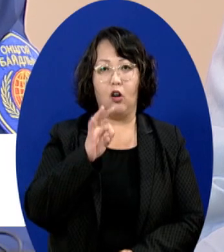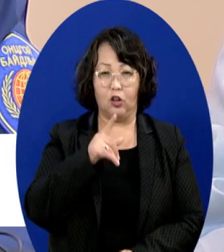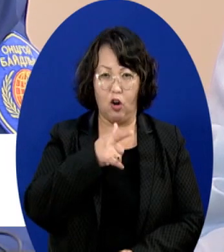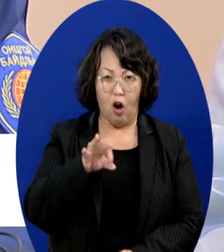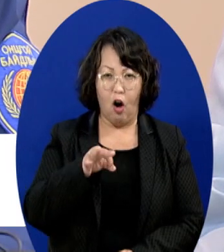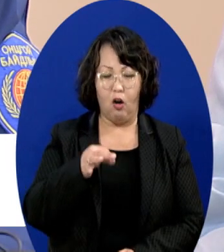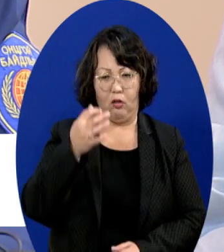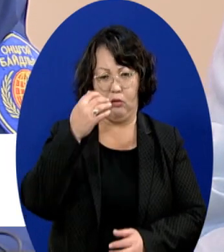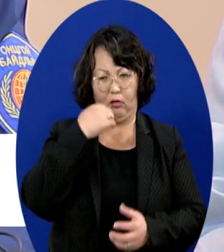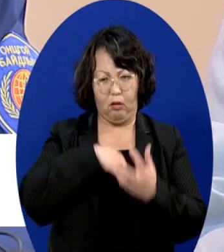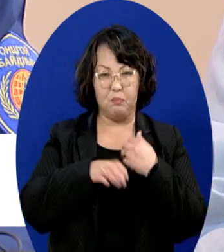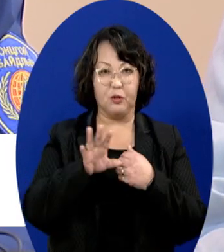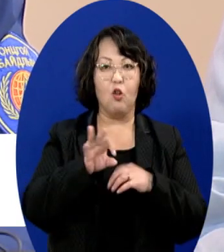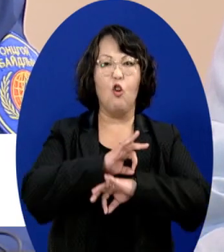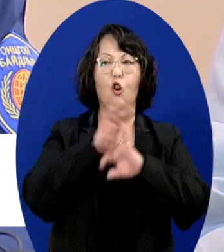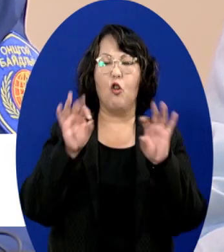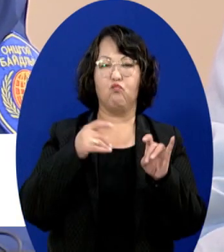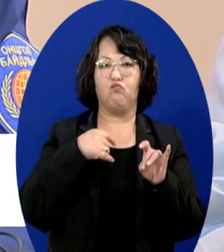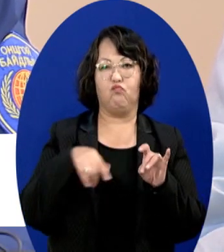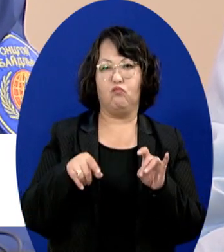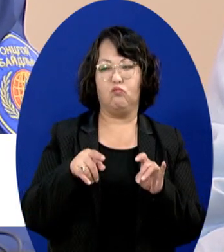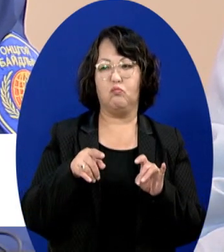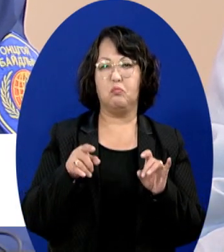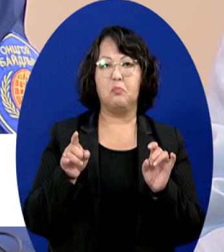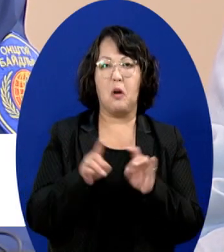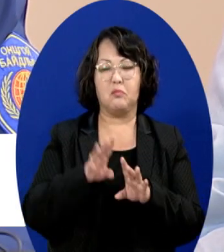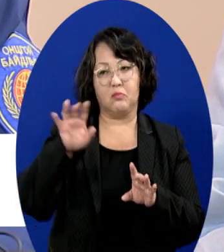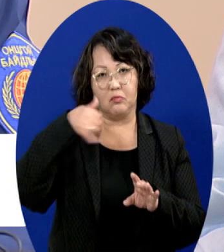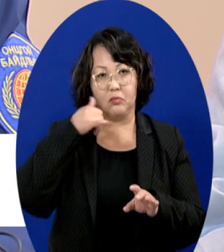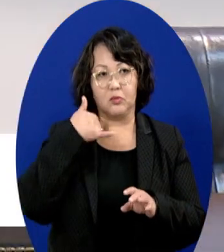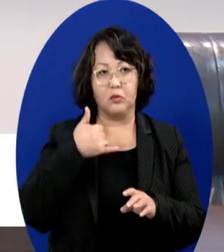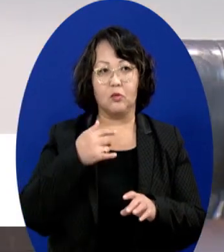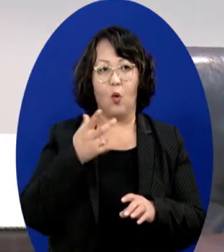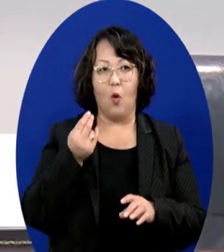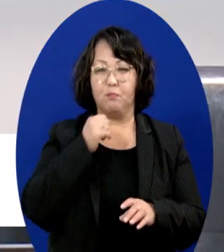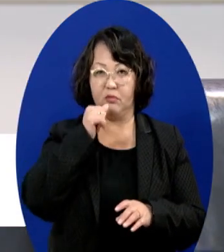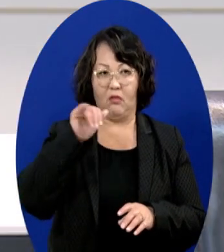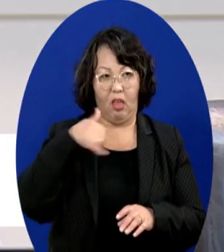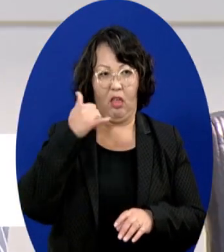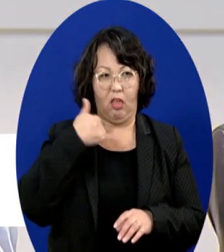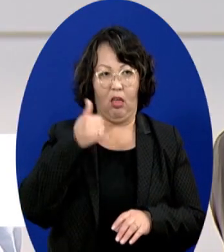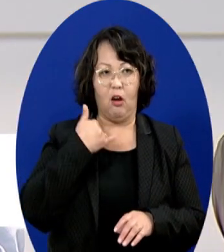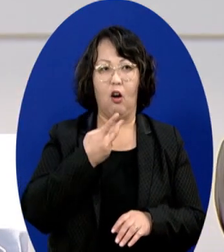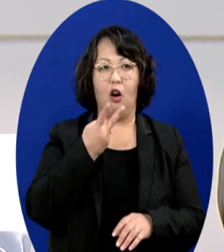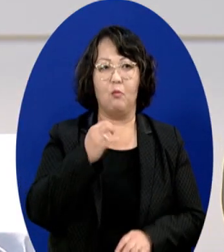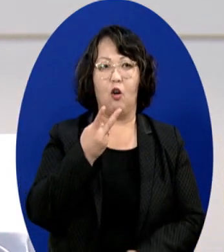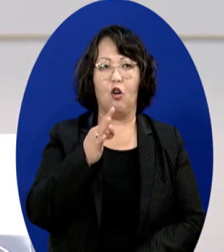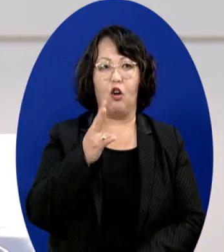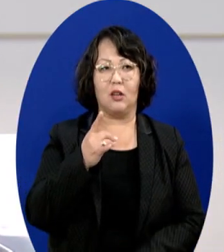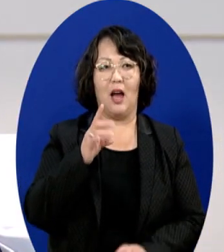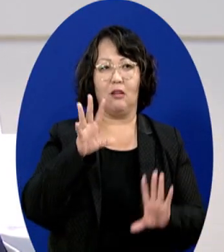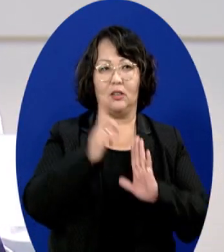та яг бодиттой бос ийм дуудлагууд бас сүүлийн үед их нэмэгдэх ийм хандлагатай байгаа. 2020 оны 10 сарын